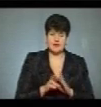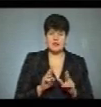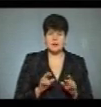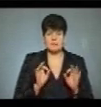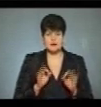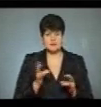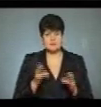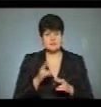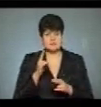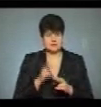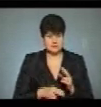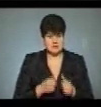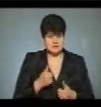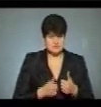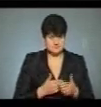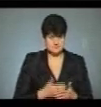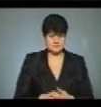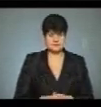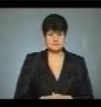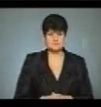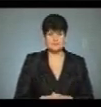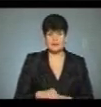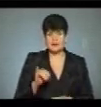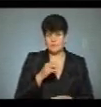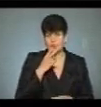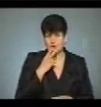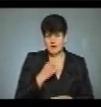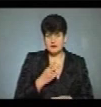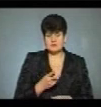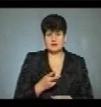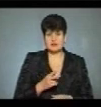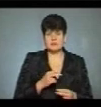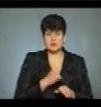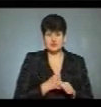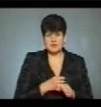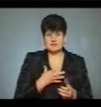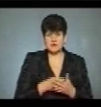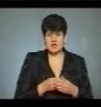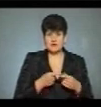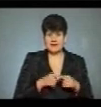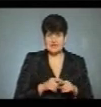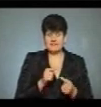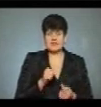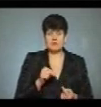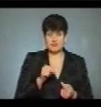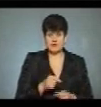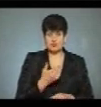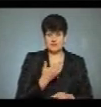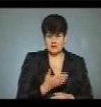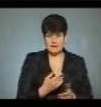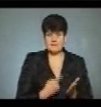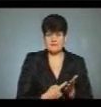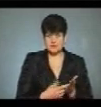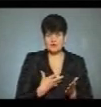треба завершувати ці змагання. І показували, працювали над своєю технікою, і відповідно вони підтверджують